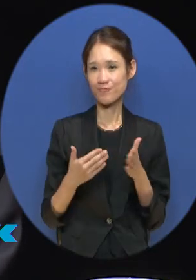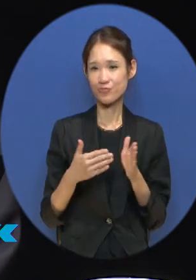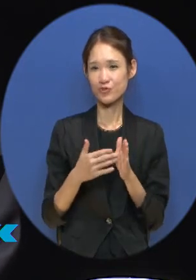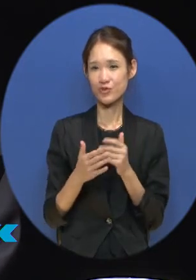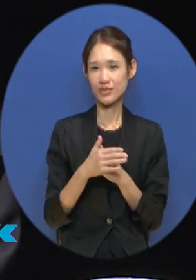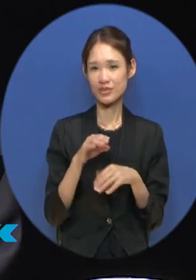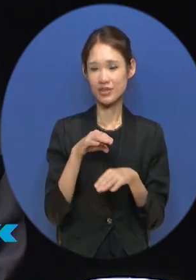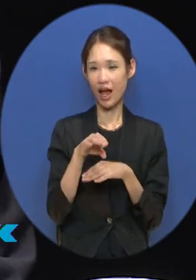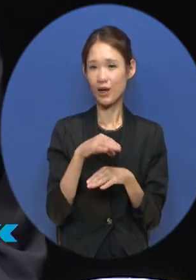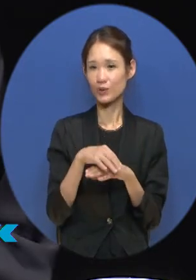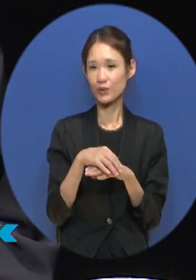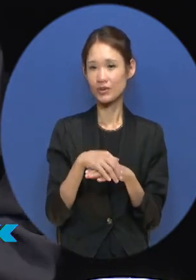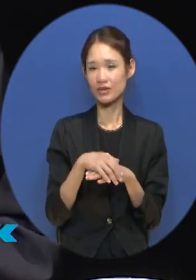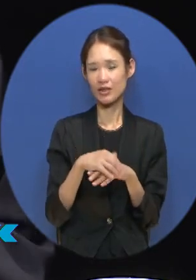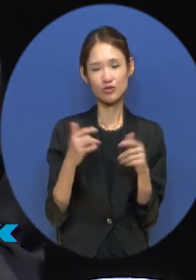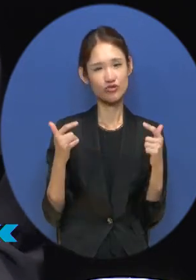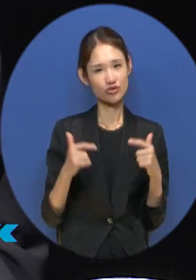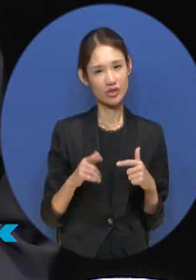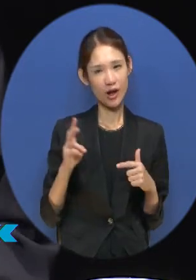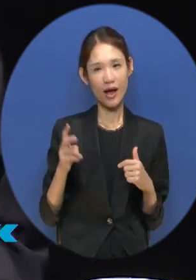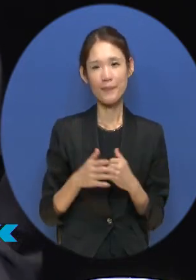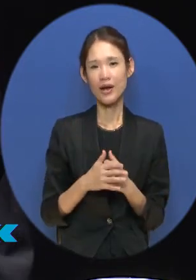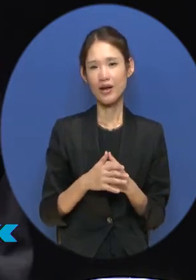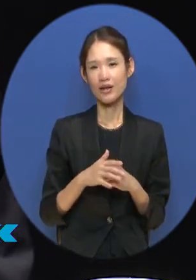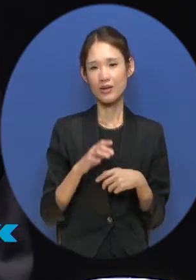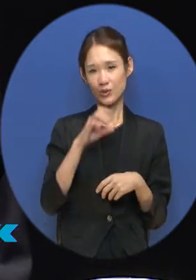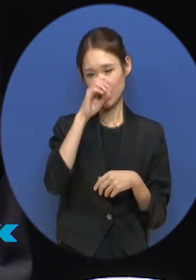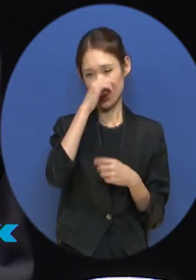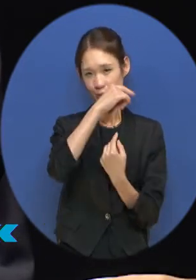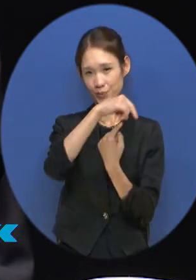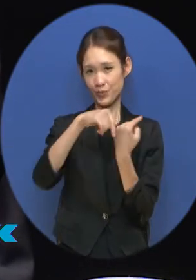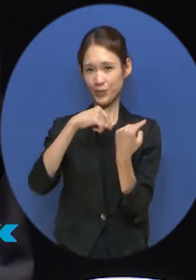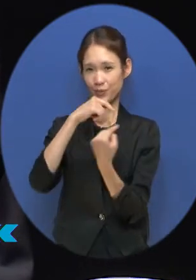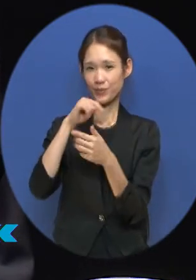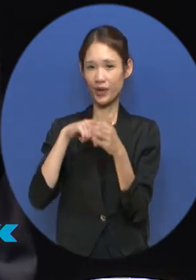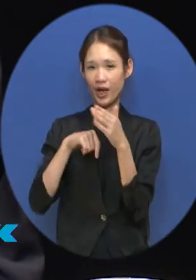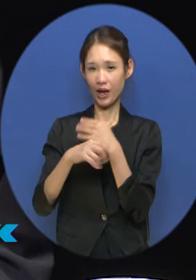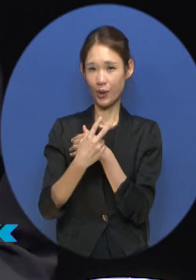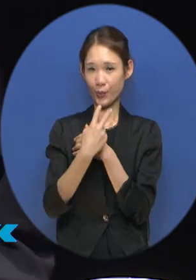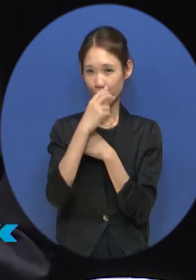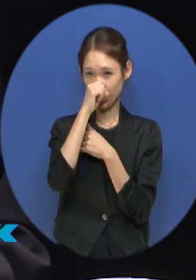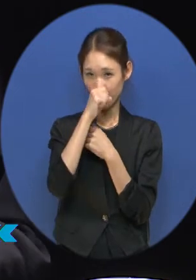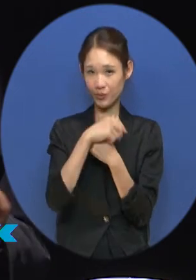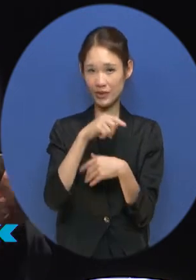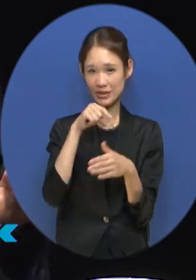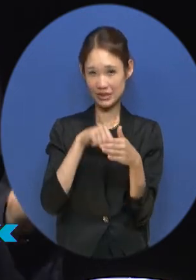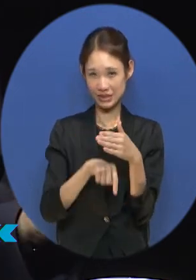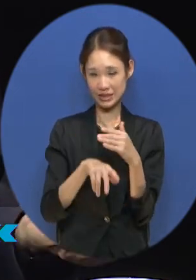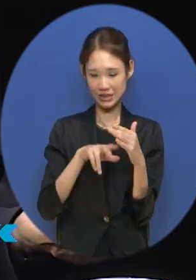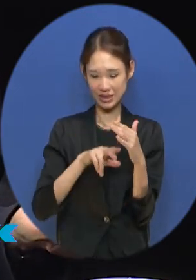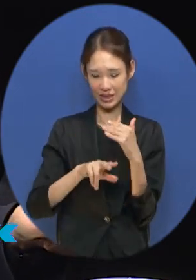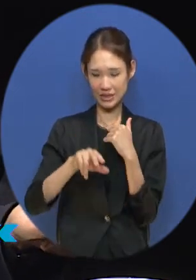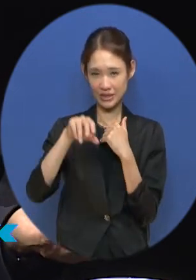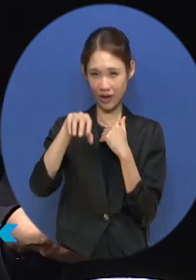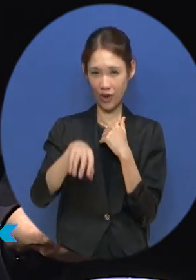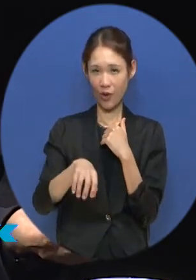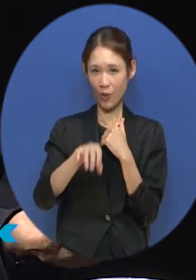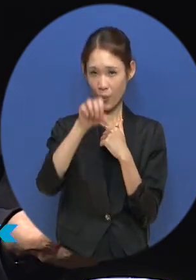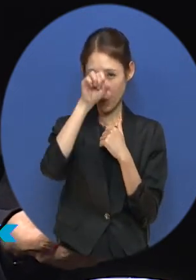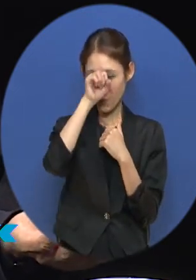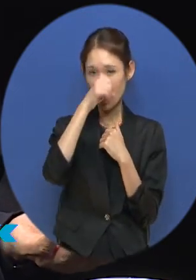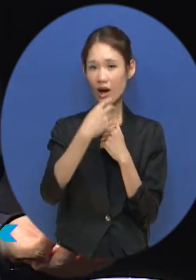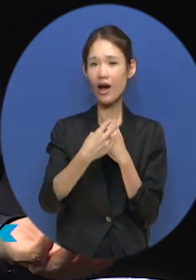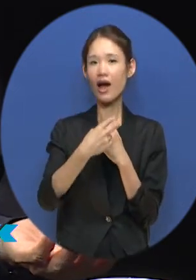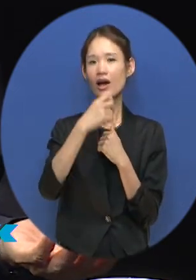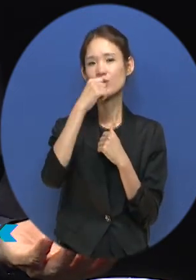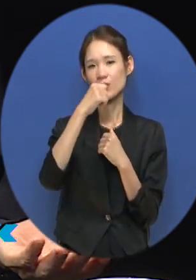자동차를 덜 타고 네. 그만큼 이제 선순환 될 수 있는 거죠. 네. 바깥 공기가 좋으면 또 그 지하에서 공기도